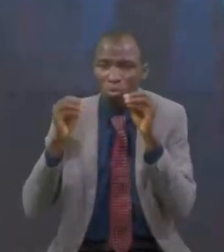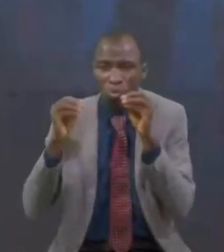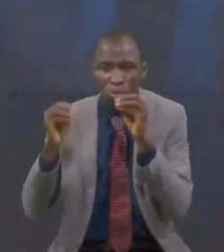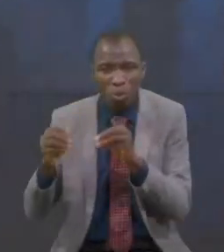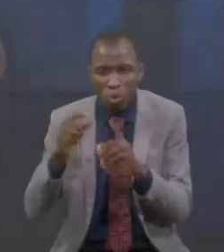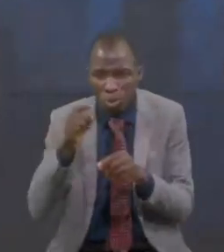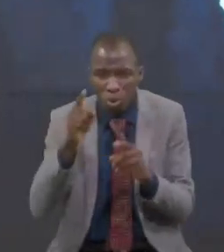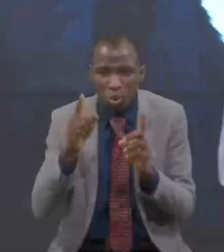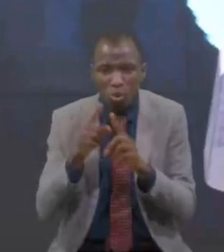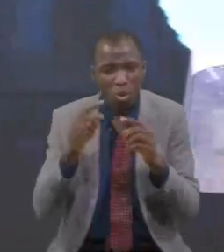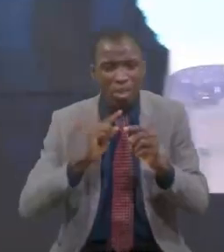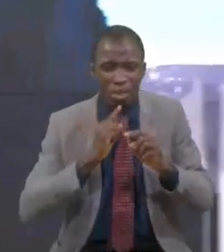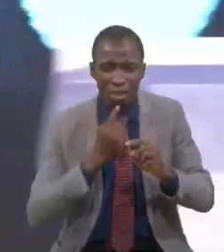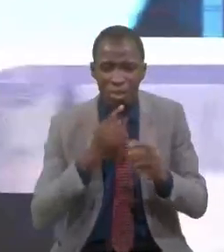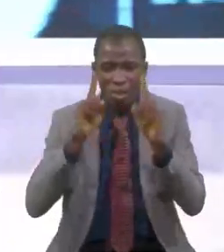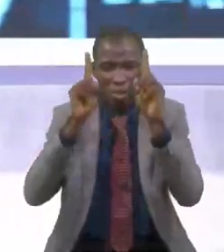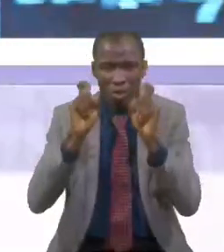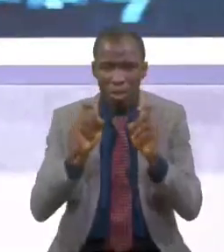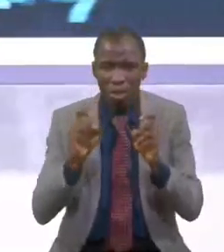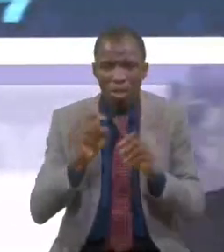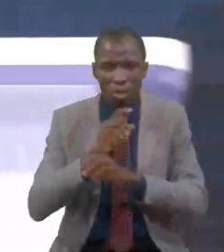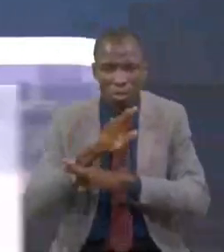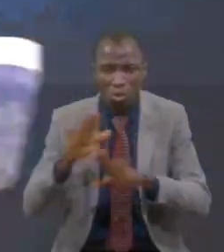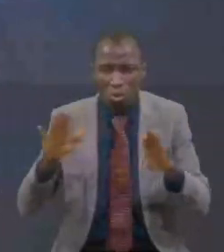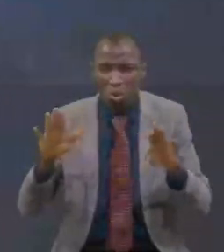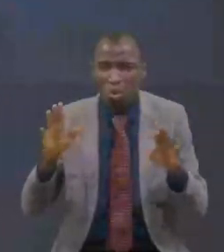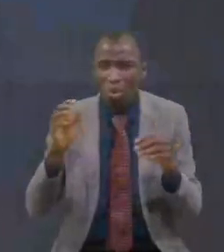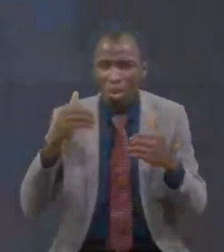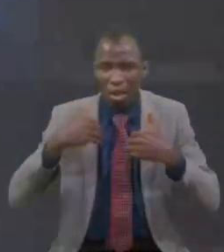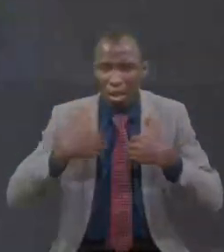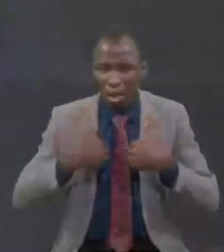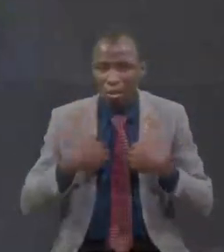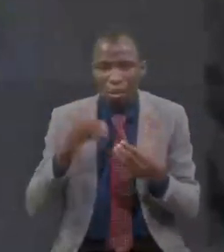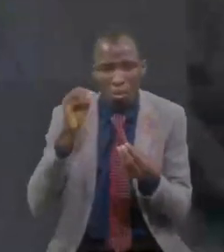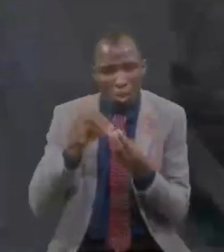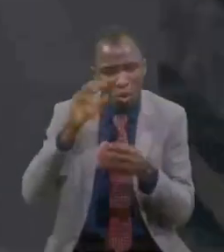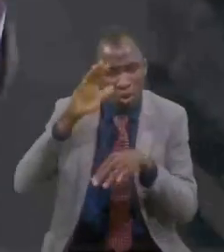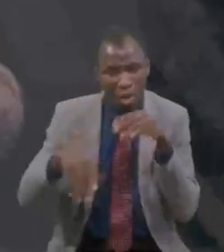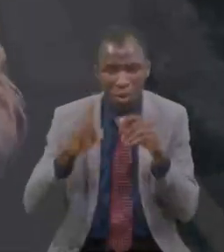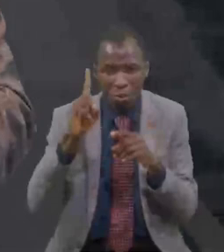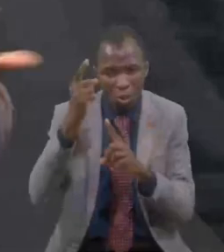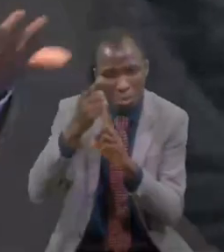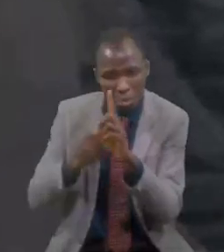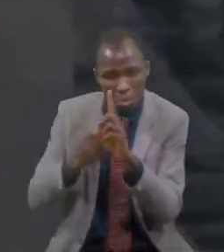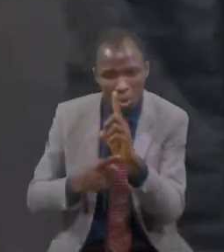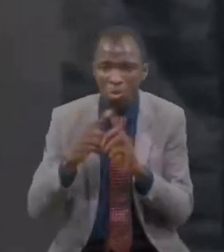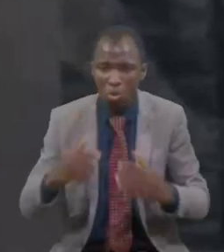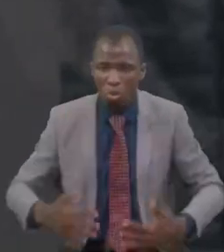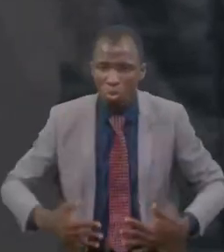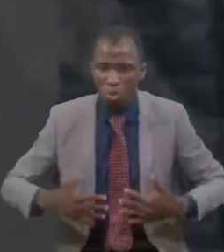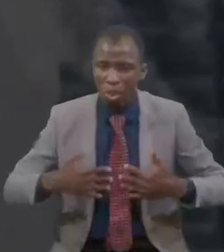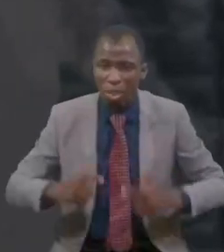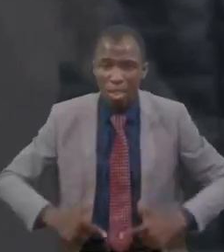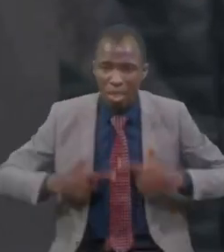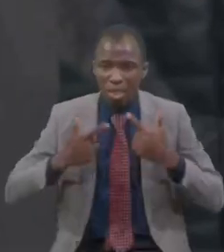analyses et que vous n'avez peur un mois à vivre